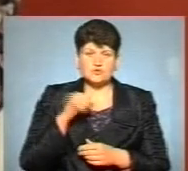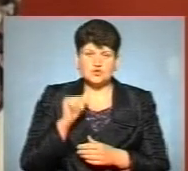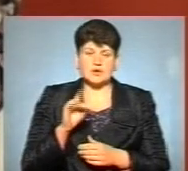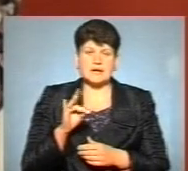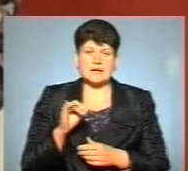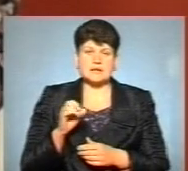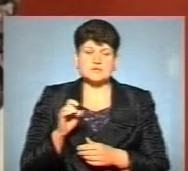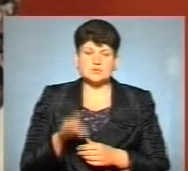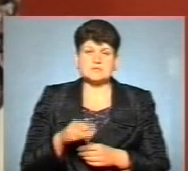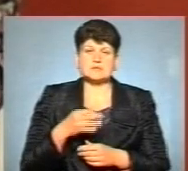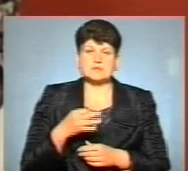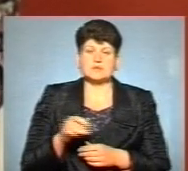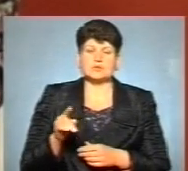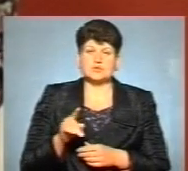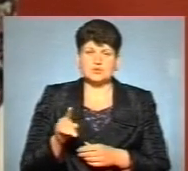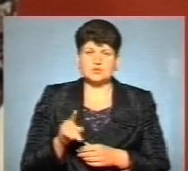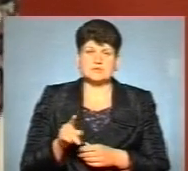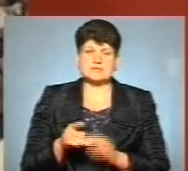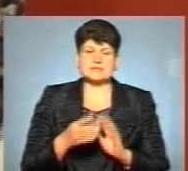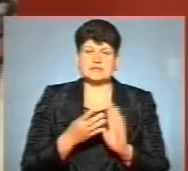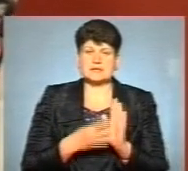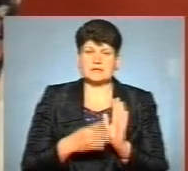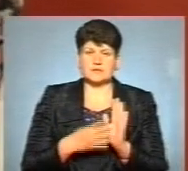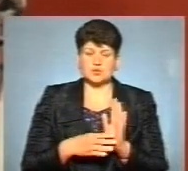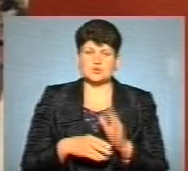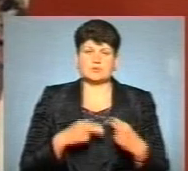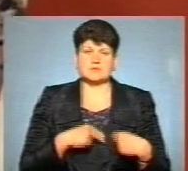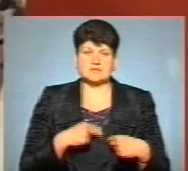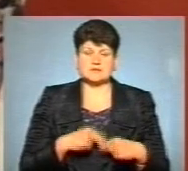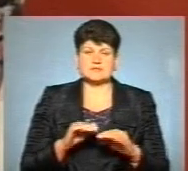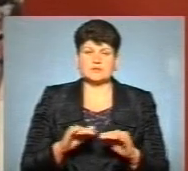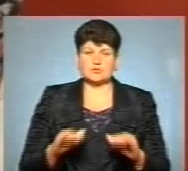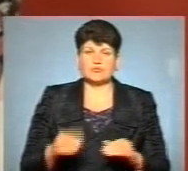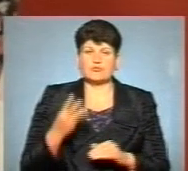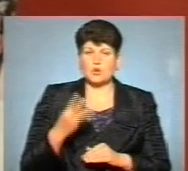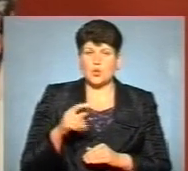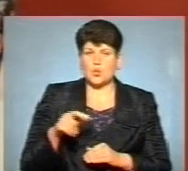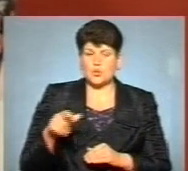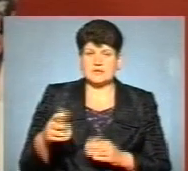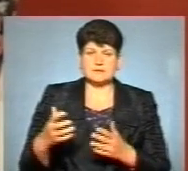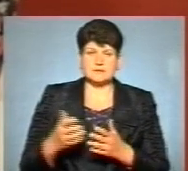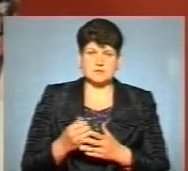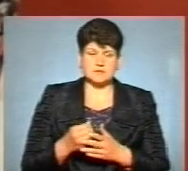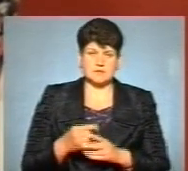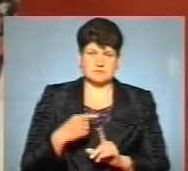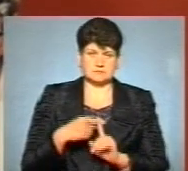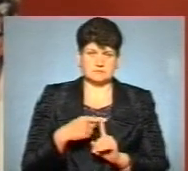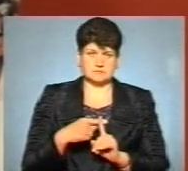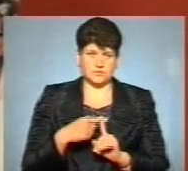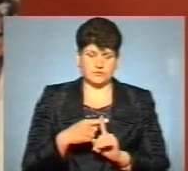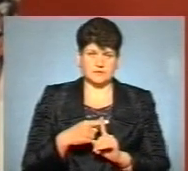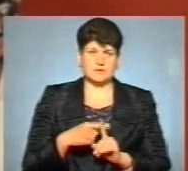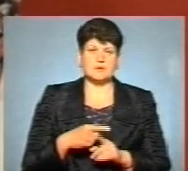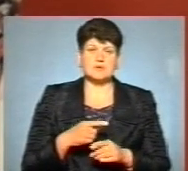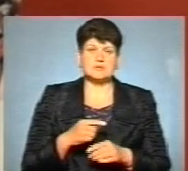«Файне місто» повідомив, що з 90 працівників садочків у трьох людей виявили позитивні результати на